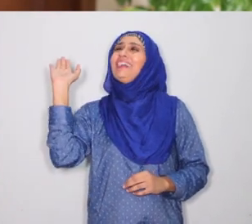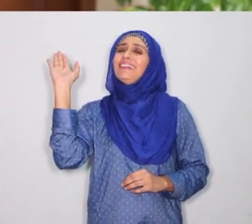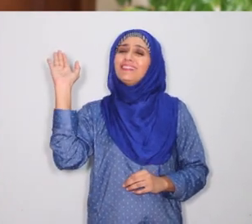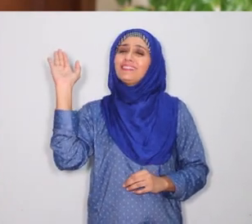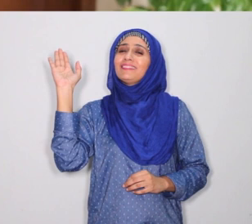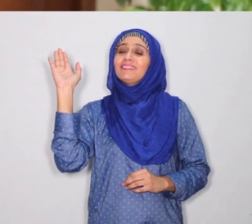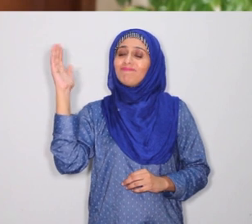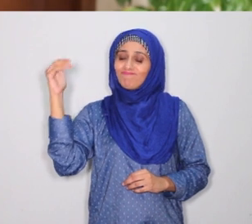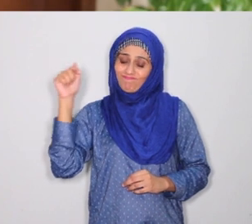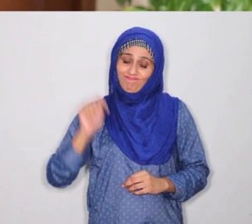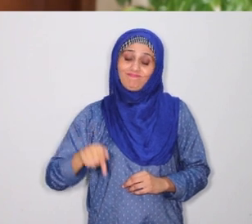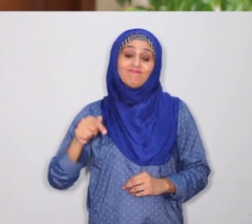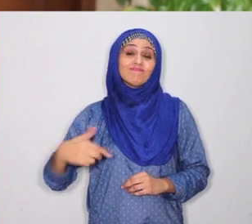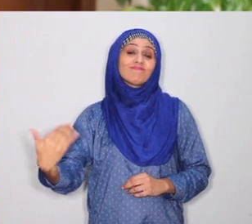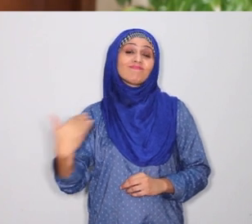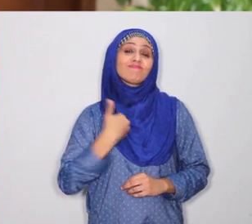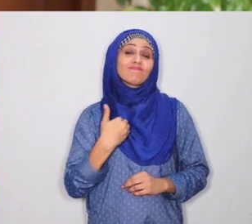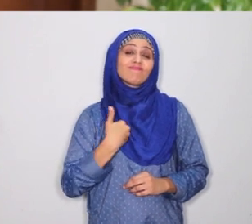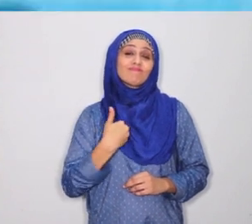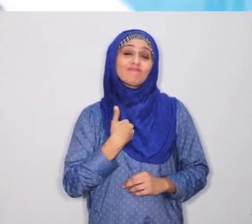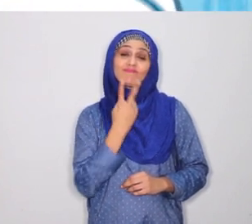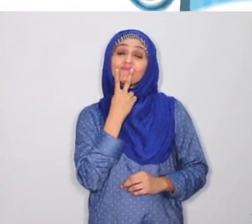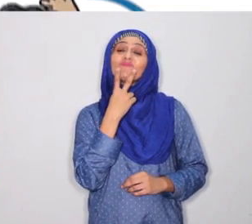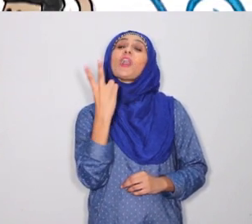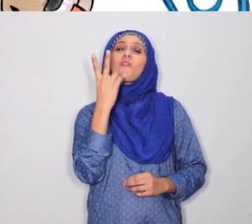अब मेरी बारी है।